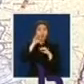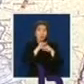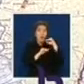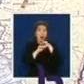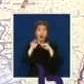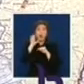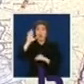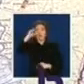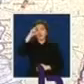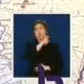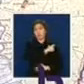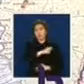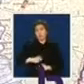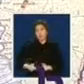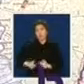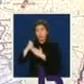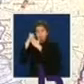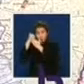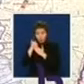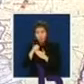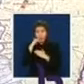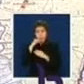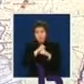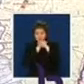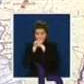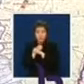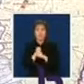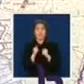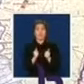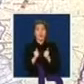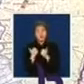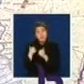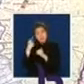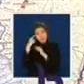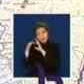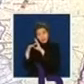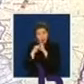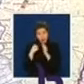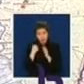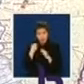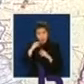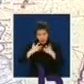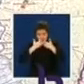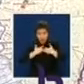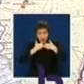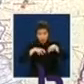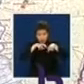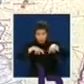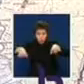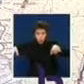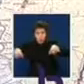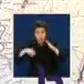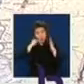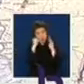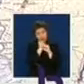พระราชดำริในการที่จะช่วยรับน้ำอีกทางหนึ่งนะคะซึ่งในส่วนนี้เราก็จะนำเครื่องสูบน้ำนั้นระบายออกสู่ทะเล